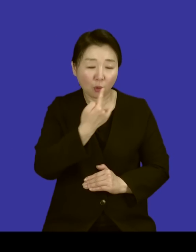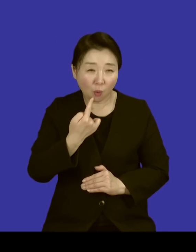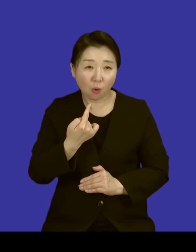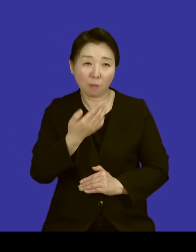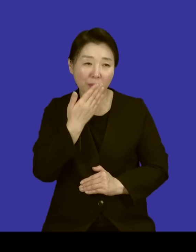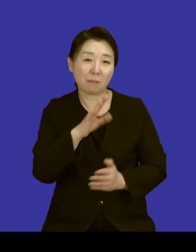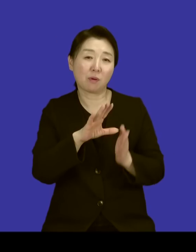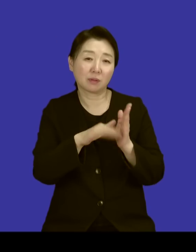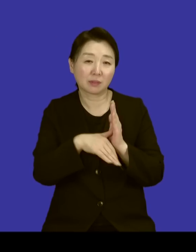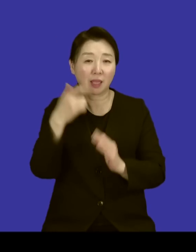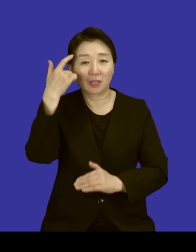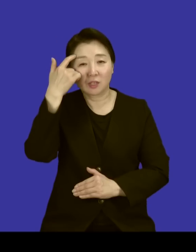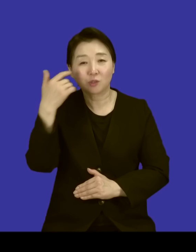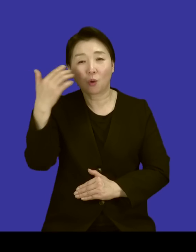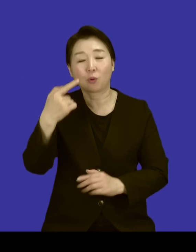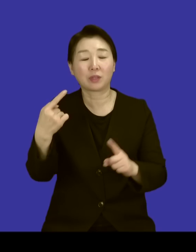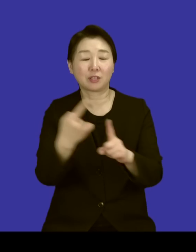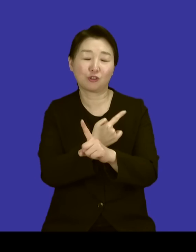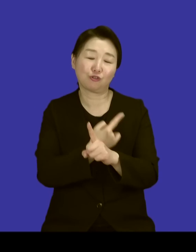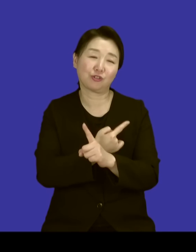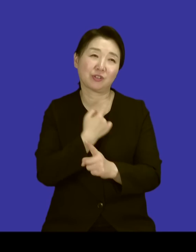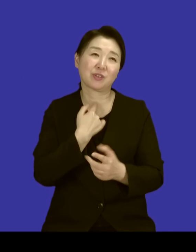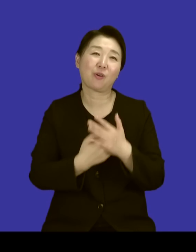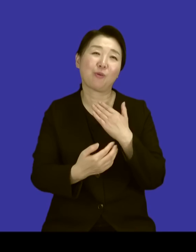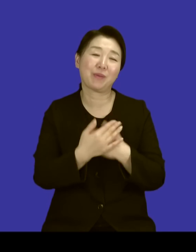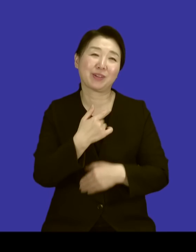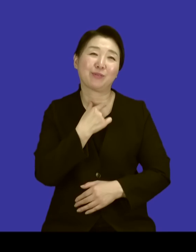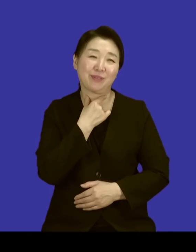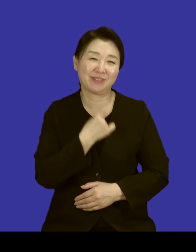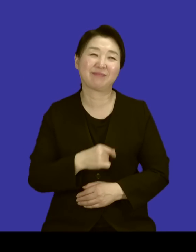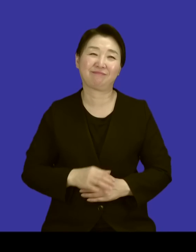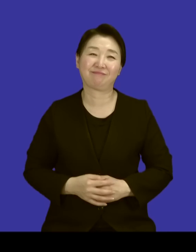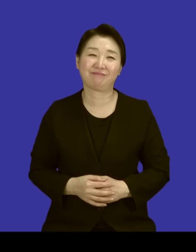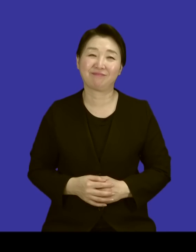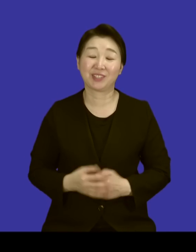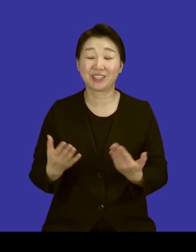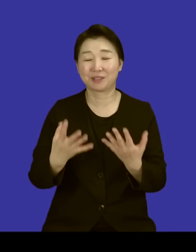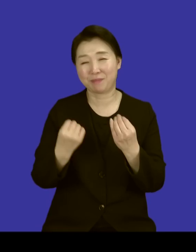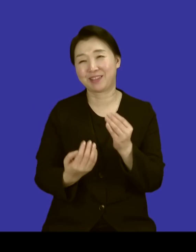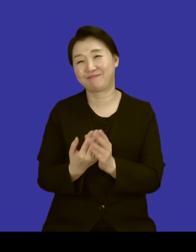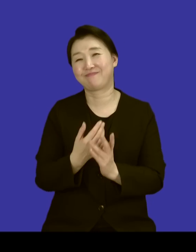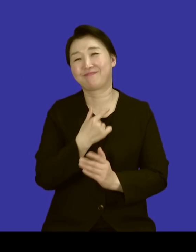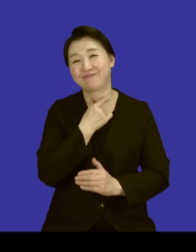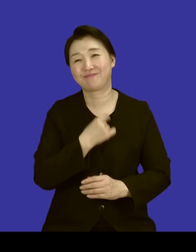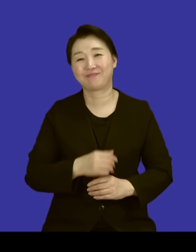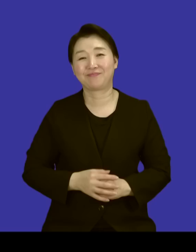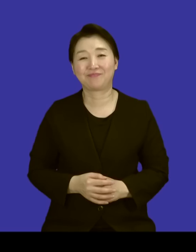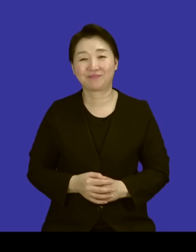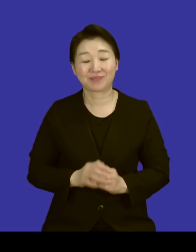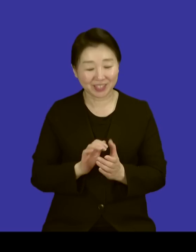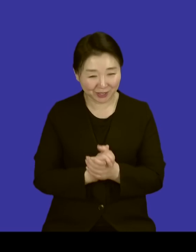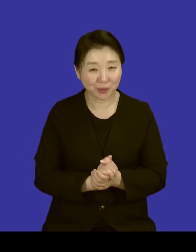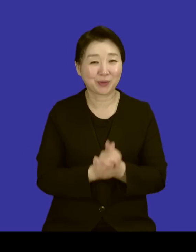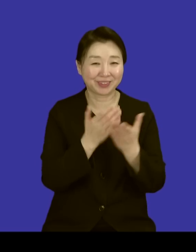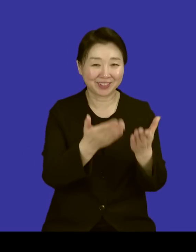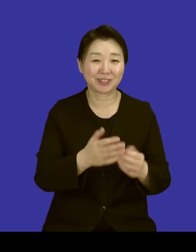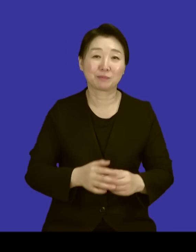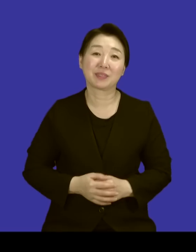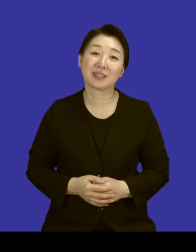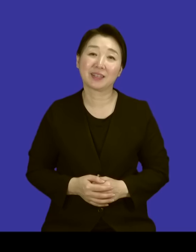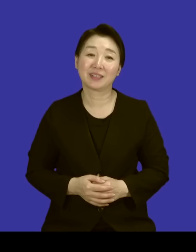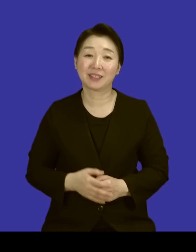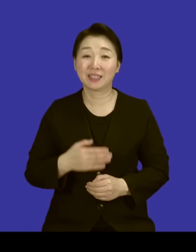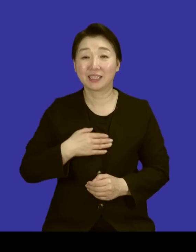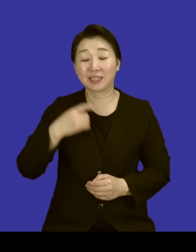식사하시면서 저는 그 영혼에 좀 치유를 경험하는 일들이 더 많이 일어났으면 좋겠다라는 생각이 듭니다. 네, 기도하겠습니다. 예. 감사합니다.